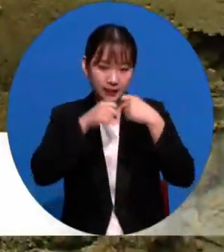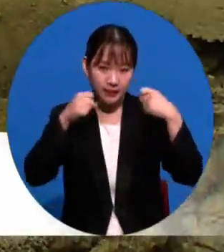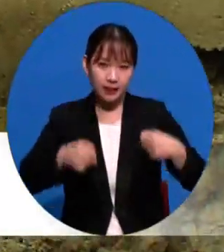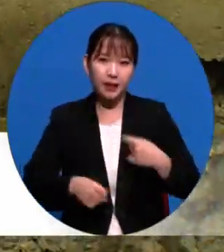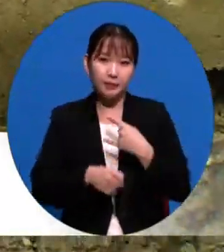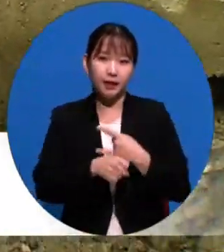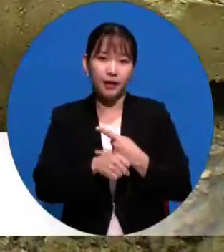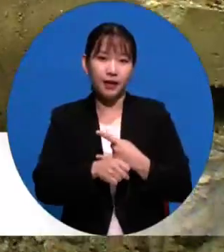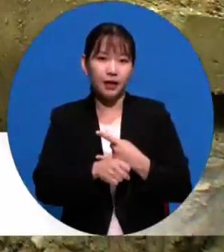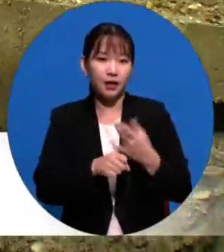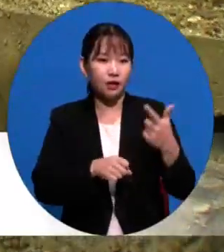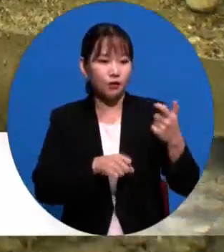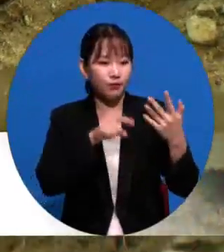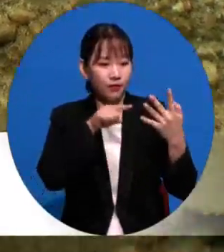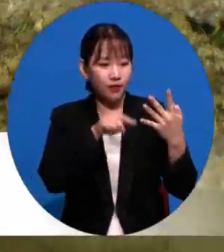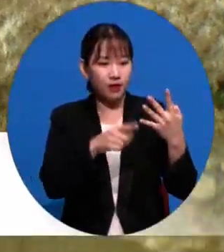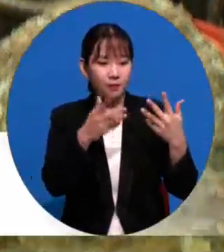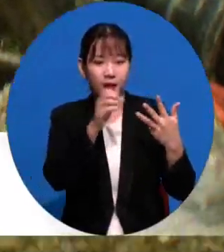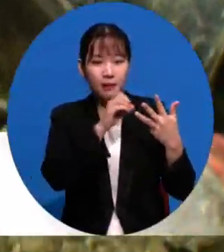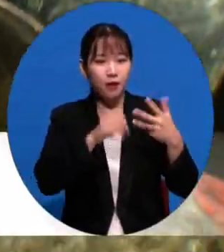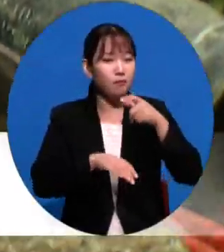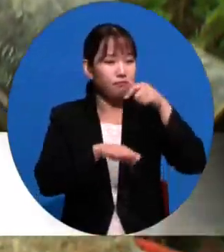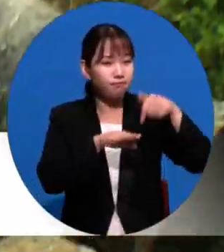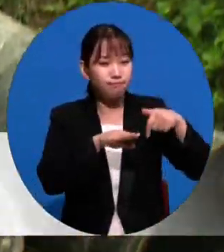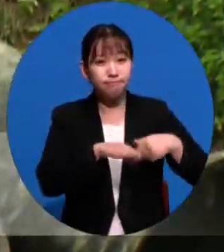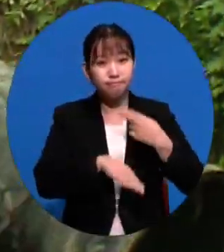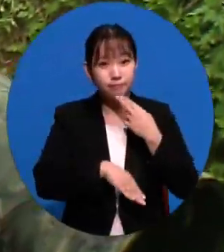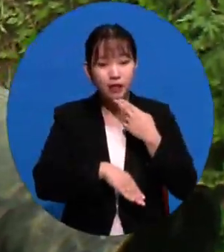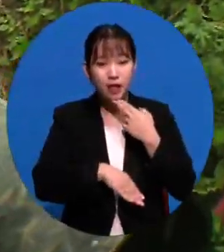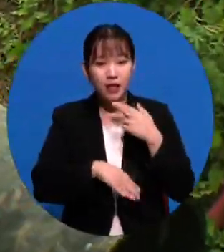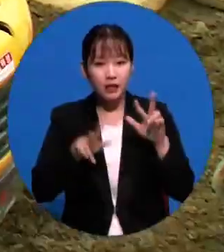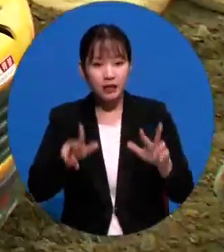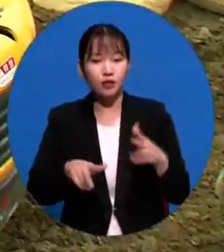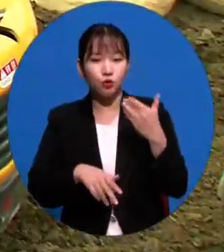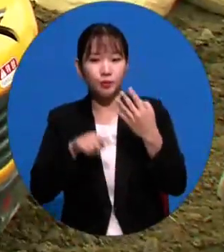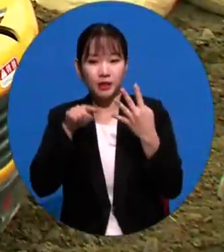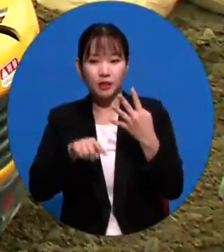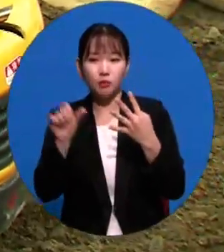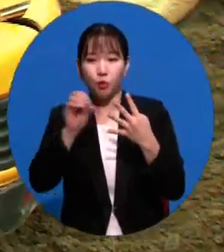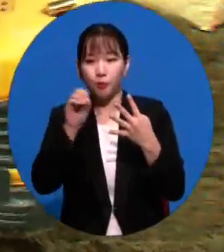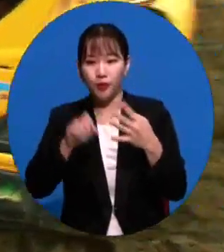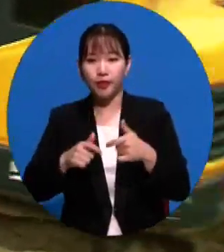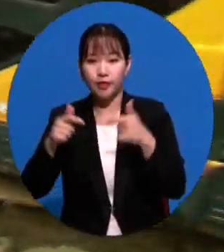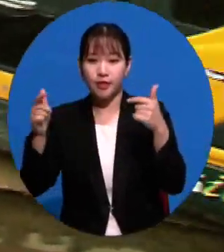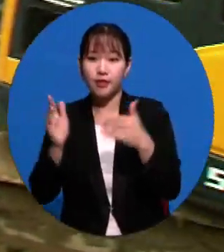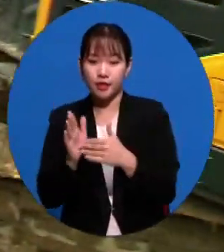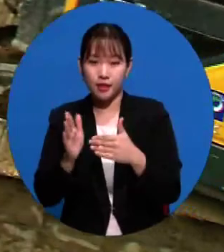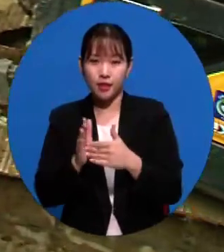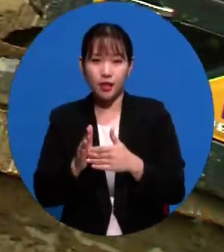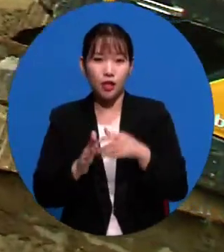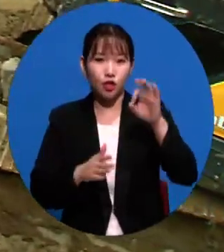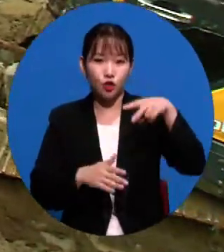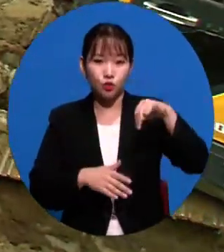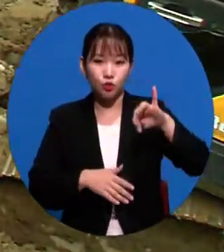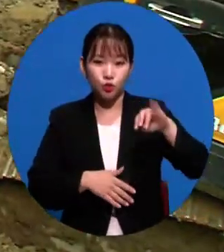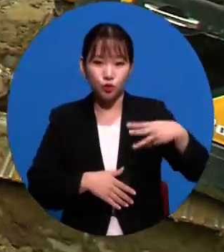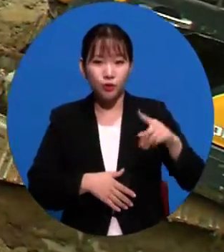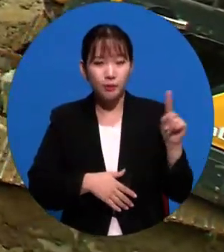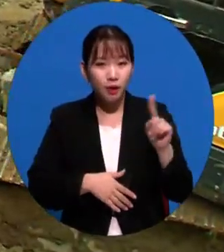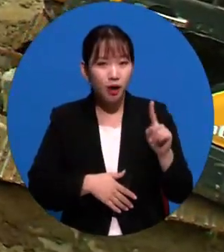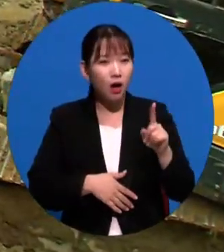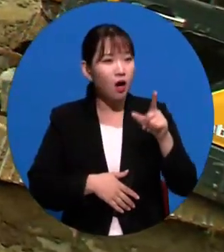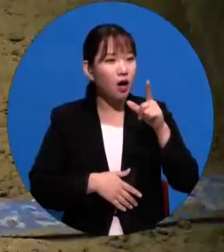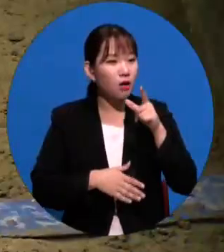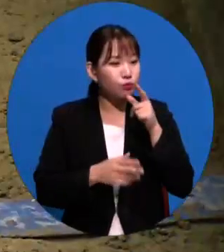전 64.8%에 불과했던 유수율이 94.5%로 늘었습니다. 유수율은 정수장에서